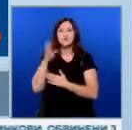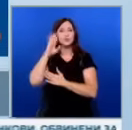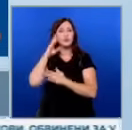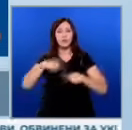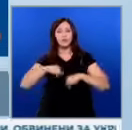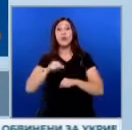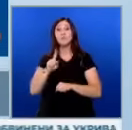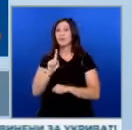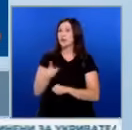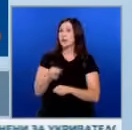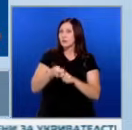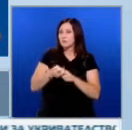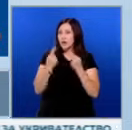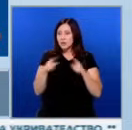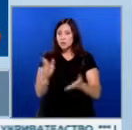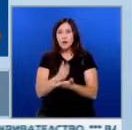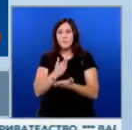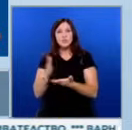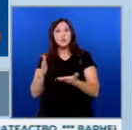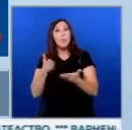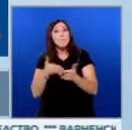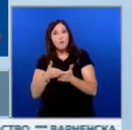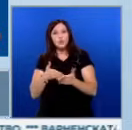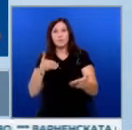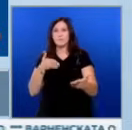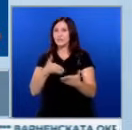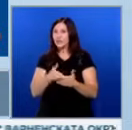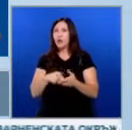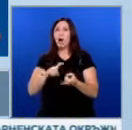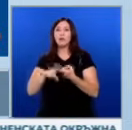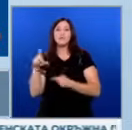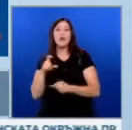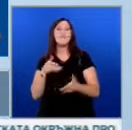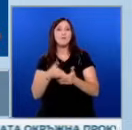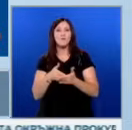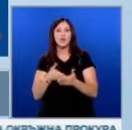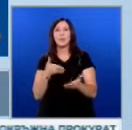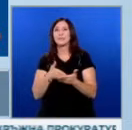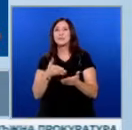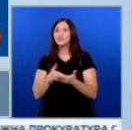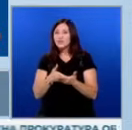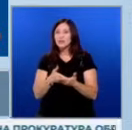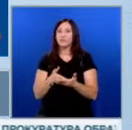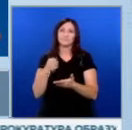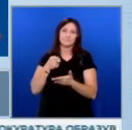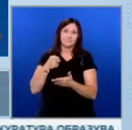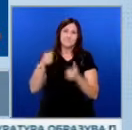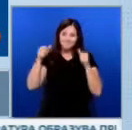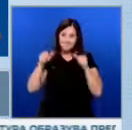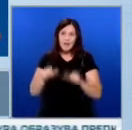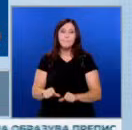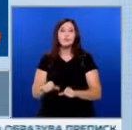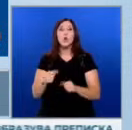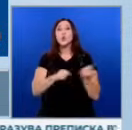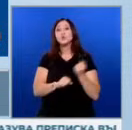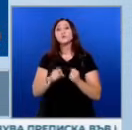кабинет. Само че трябва да се прави разлика между повод и причина. Калин Стоянов е повод. Причината е нелепата конституция, която няма да се уморя